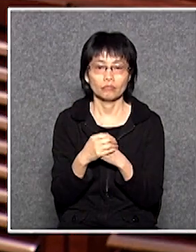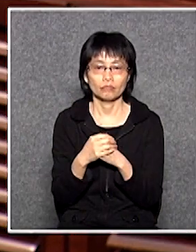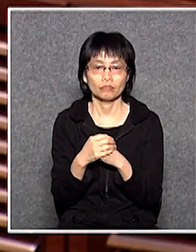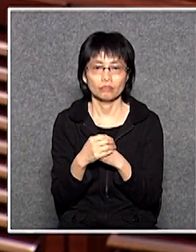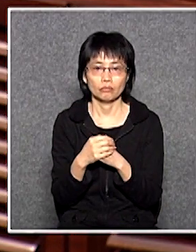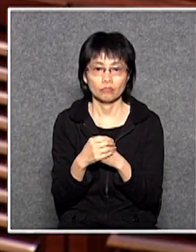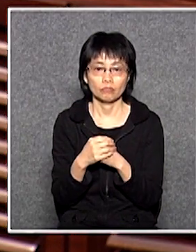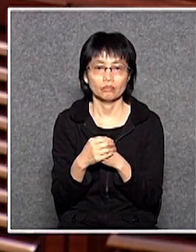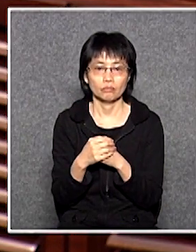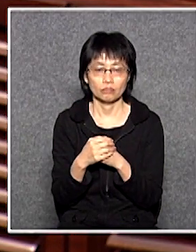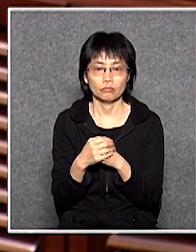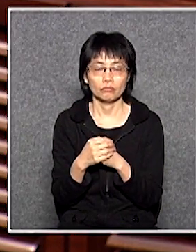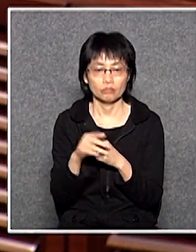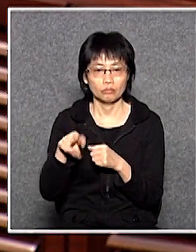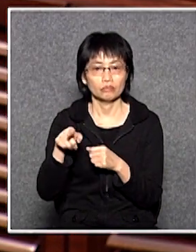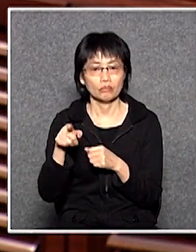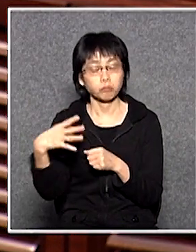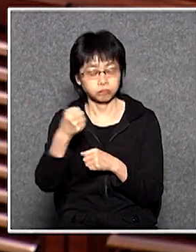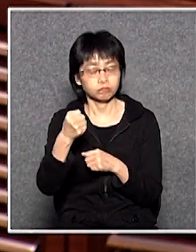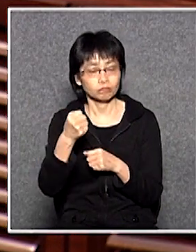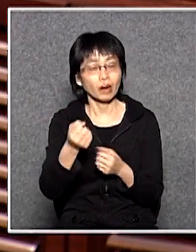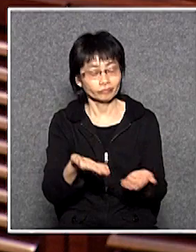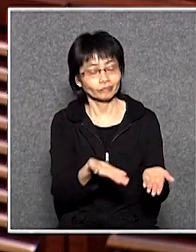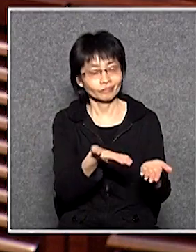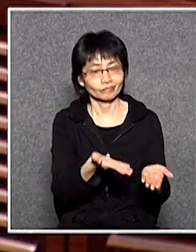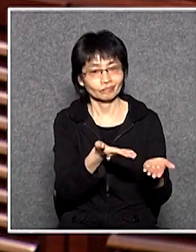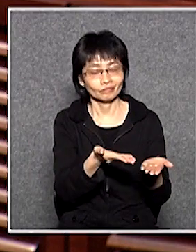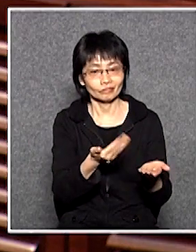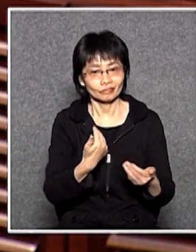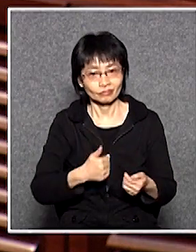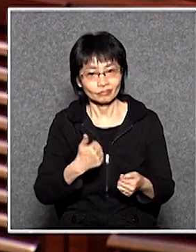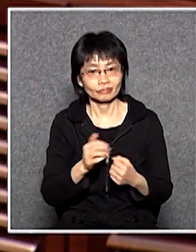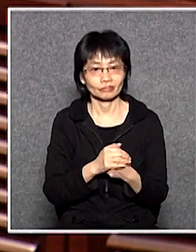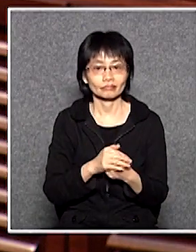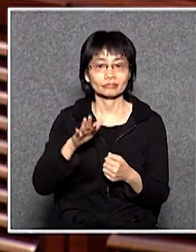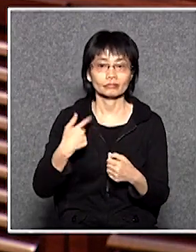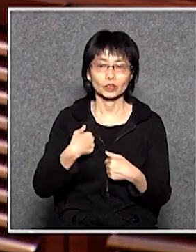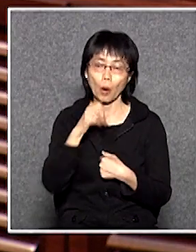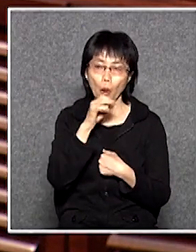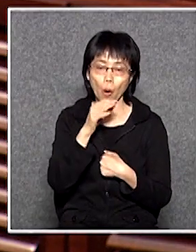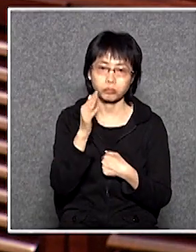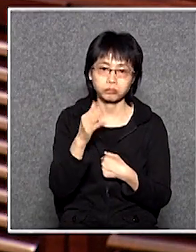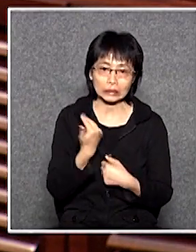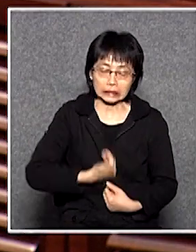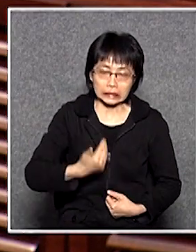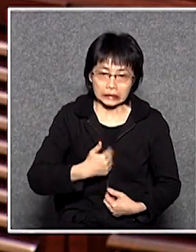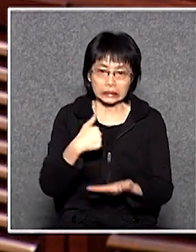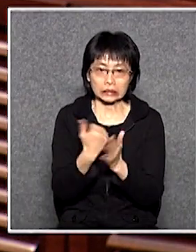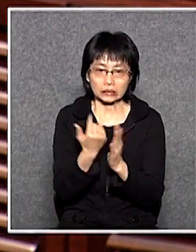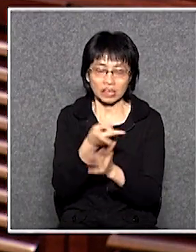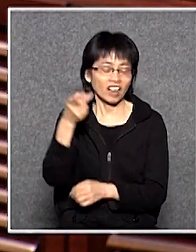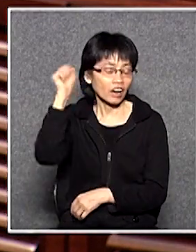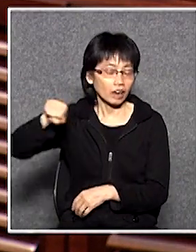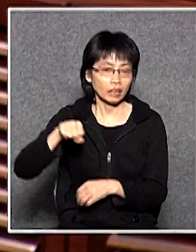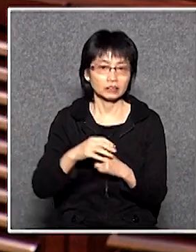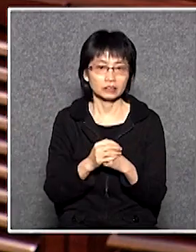都對佢哋好寬容，對我哋嘅忠言咧有時就逆耳，但係當人哋鬧佢嗰陣時，